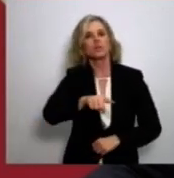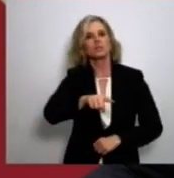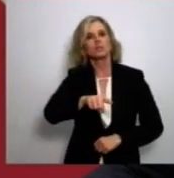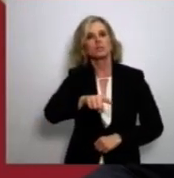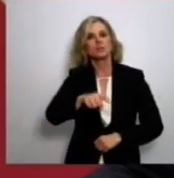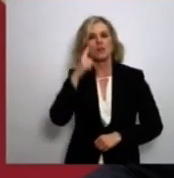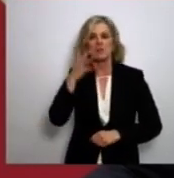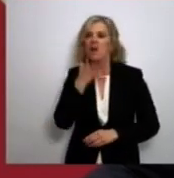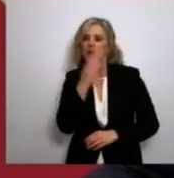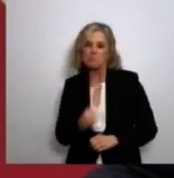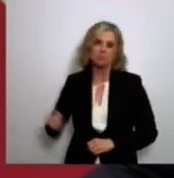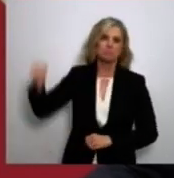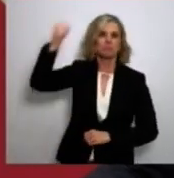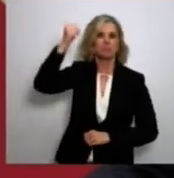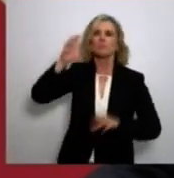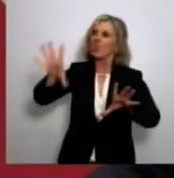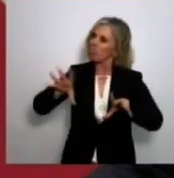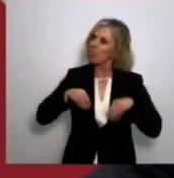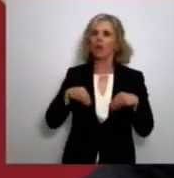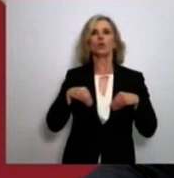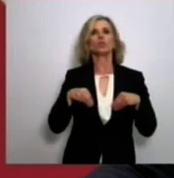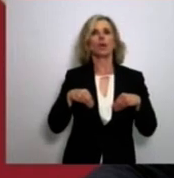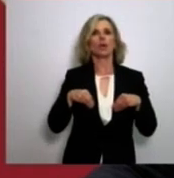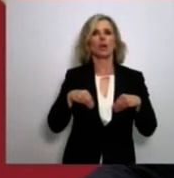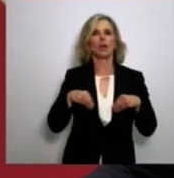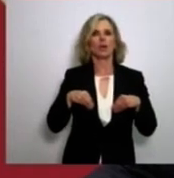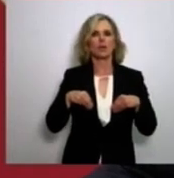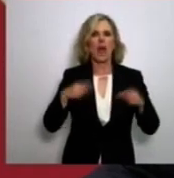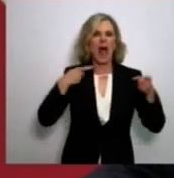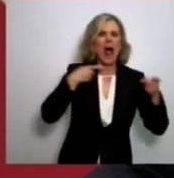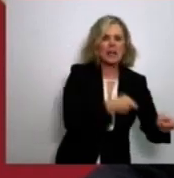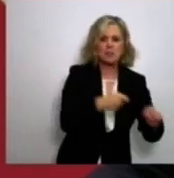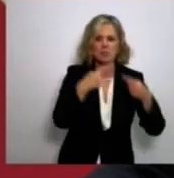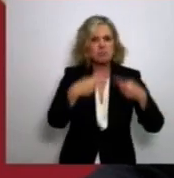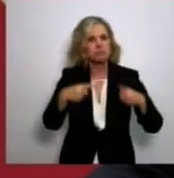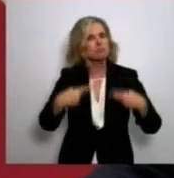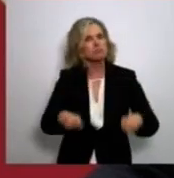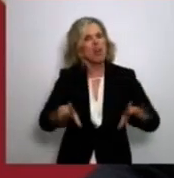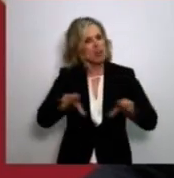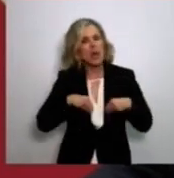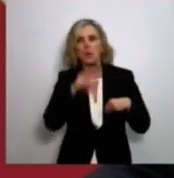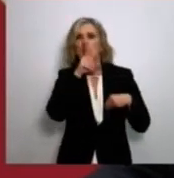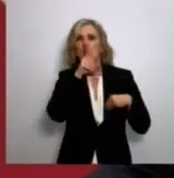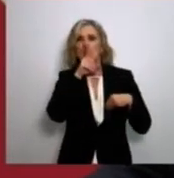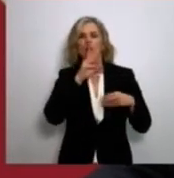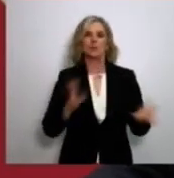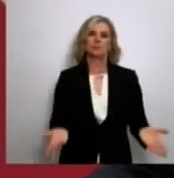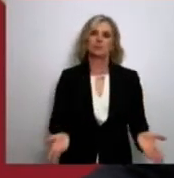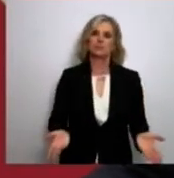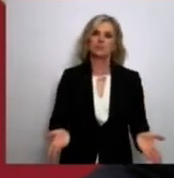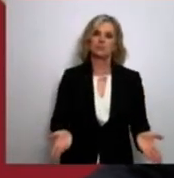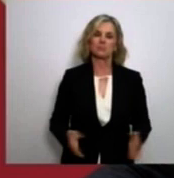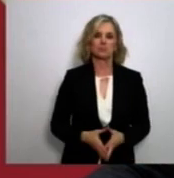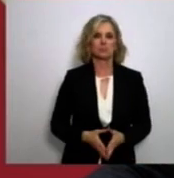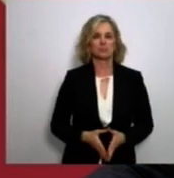βλέπουμε αρχιερείς και επισκόπους να υιοθετούν εγκληματικές πρακτικές, να διαφημίζουν το